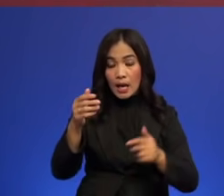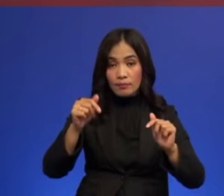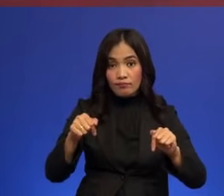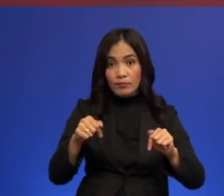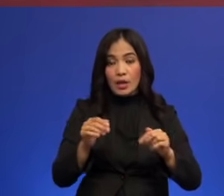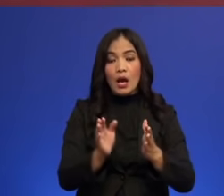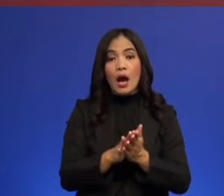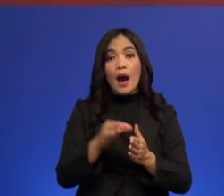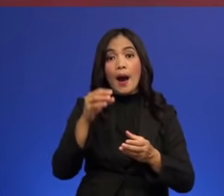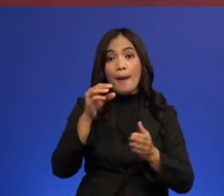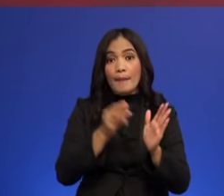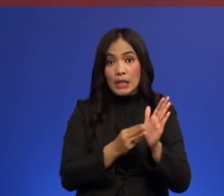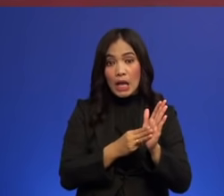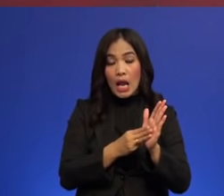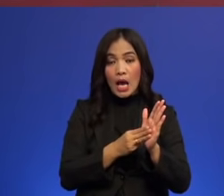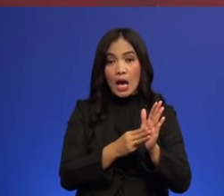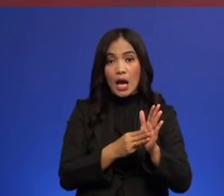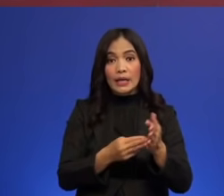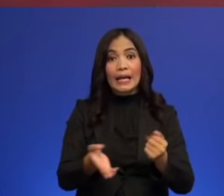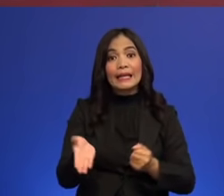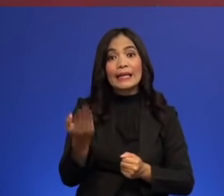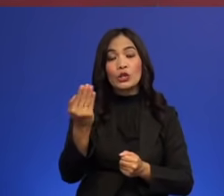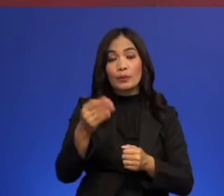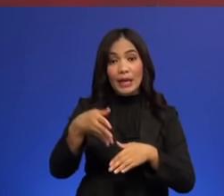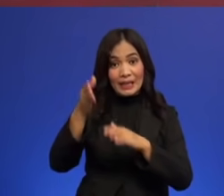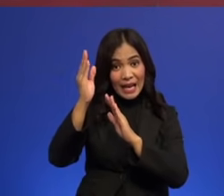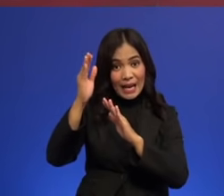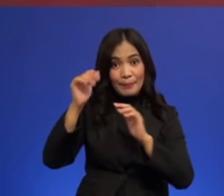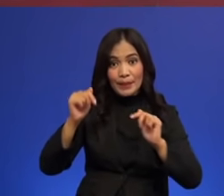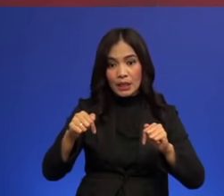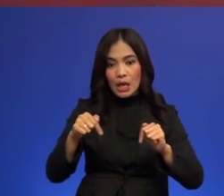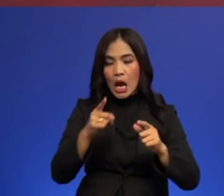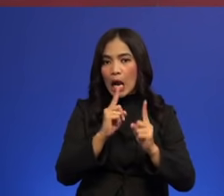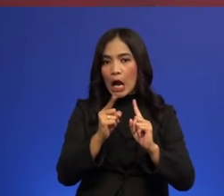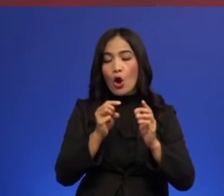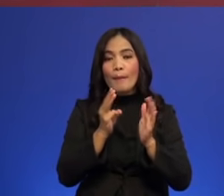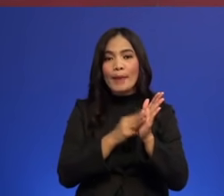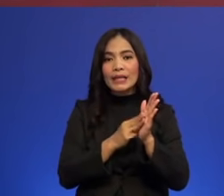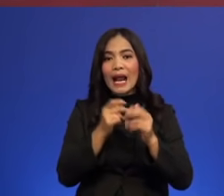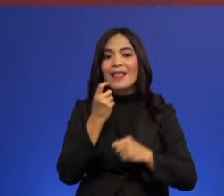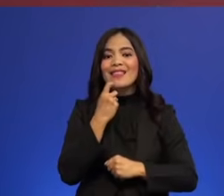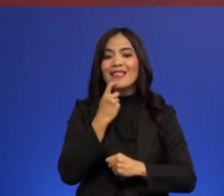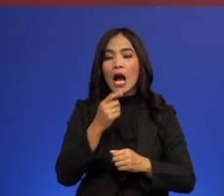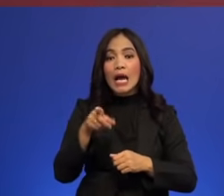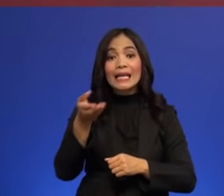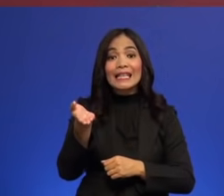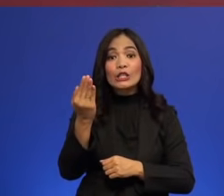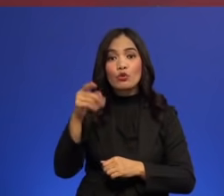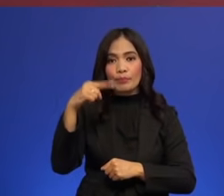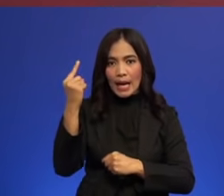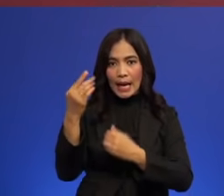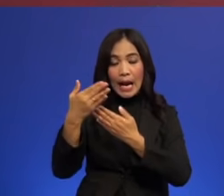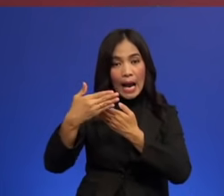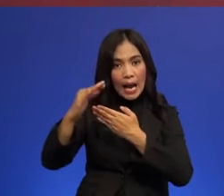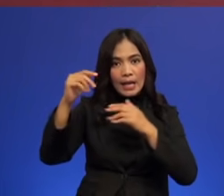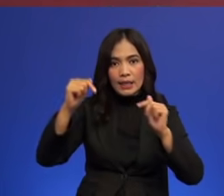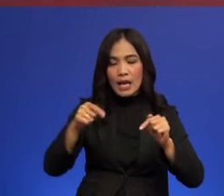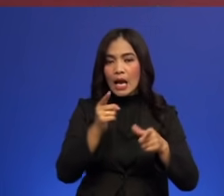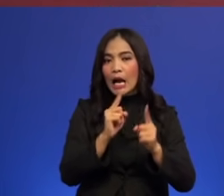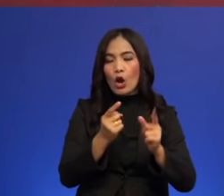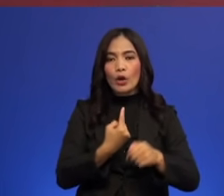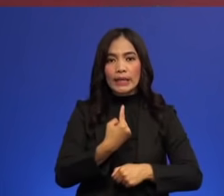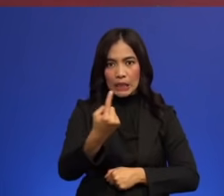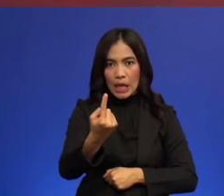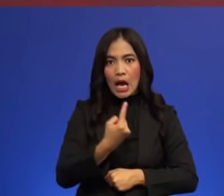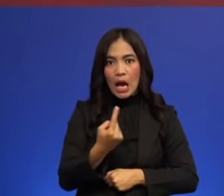saudara, jika dibandingkan dengan masalah ini, yaitu mengenai kekekalan, bahwa kita